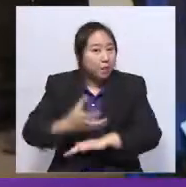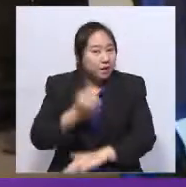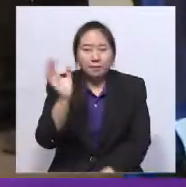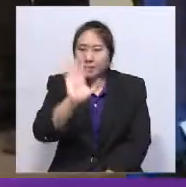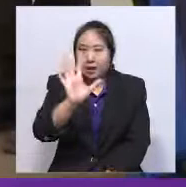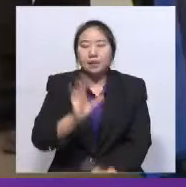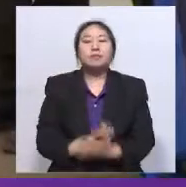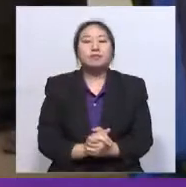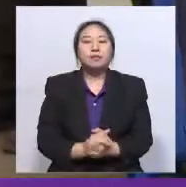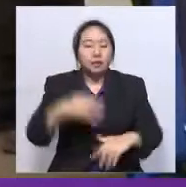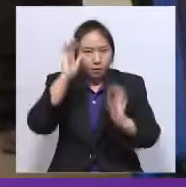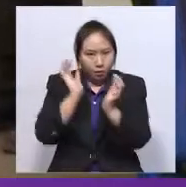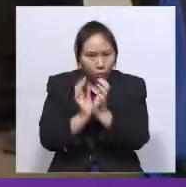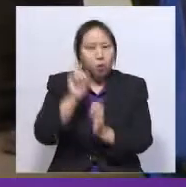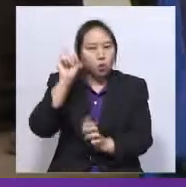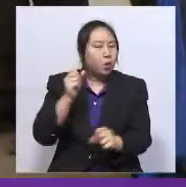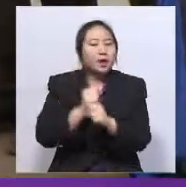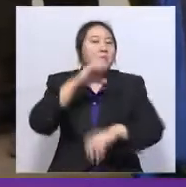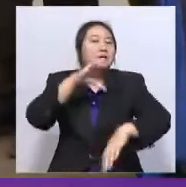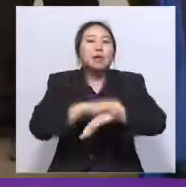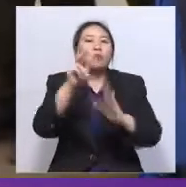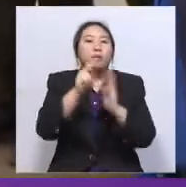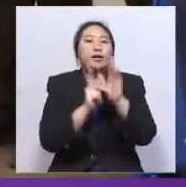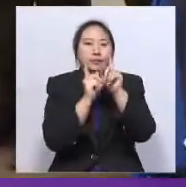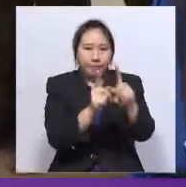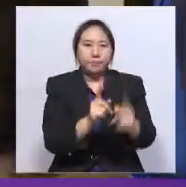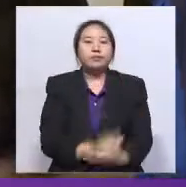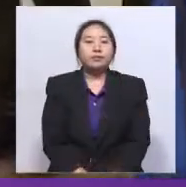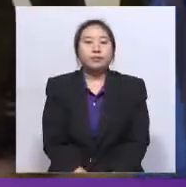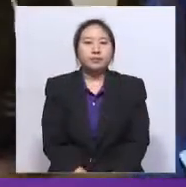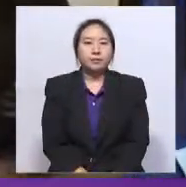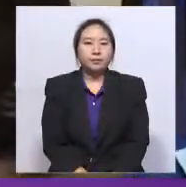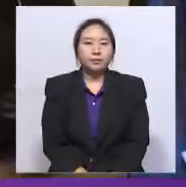เมืองซึ่งตำรวจจะต้องดำเนินการตามกฎหมายต่อไป